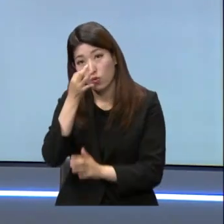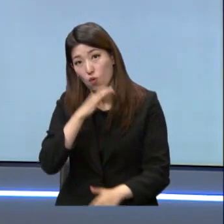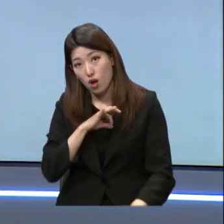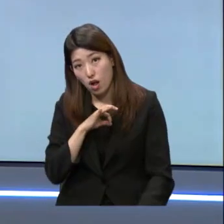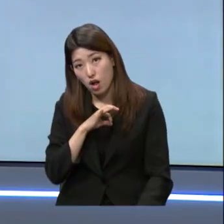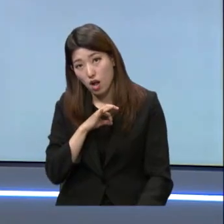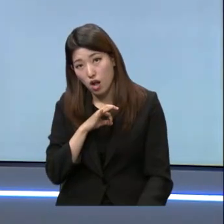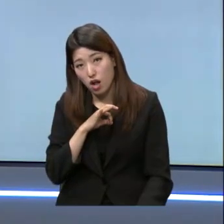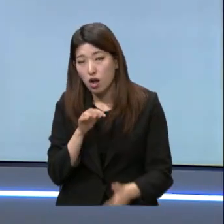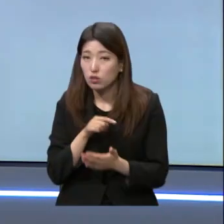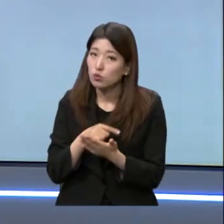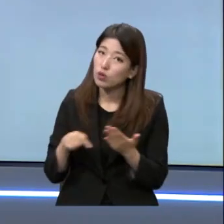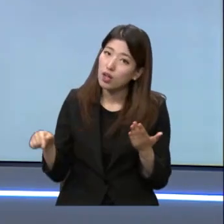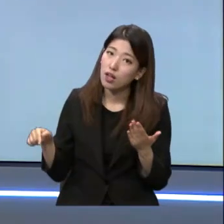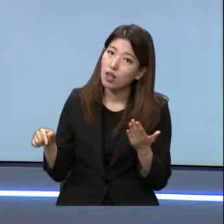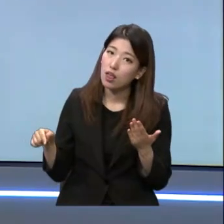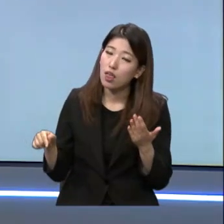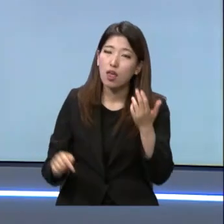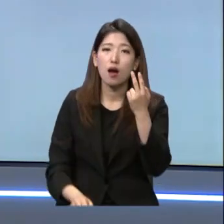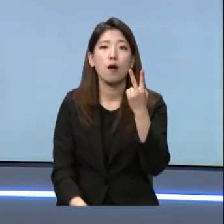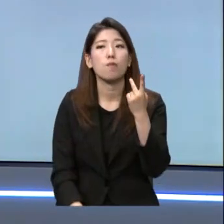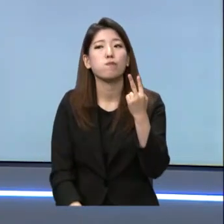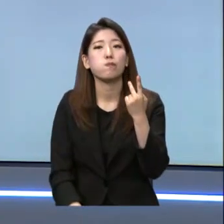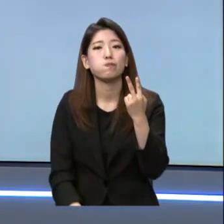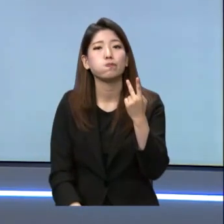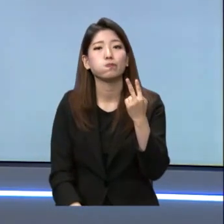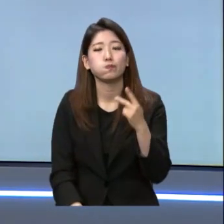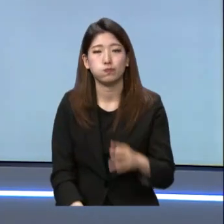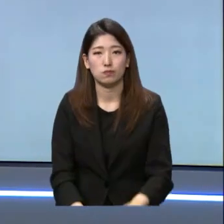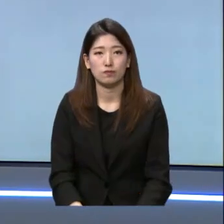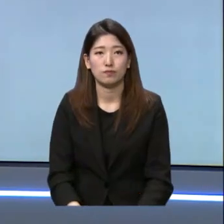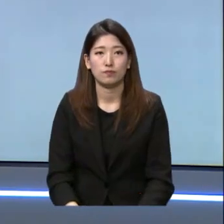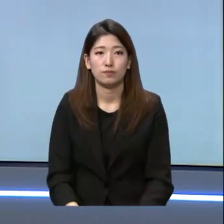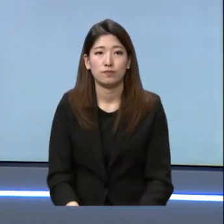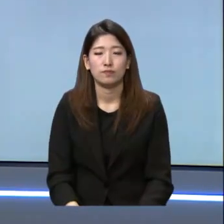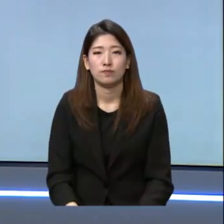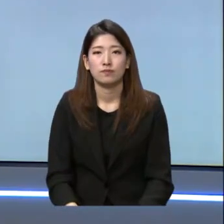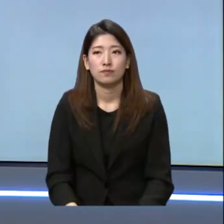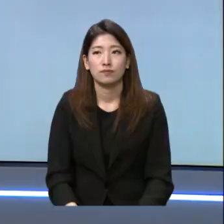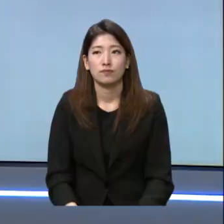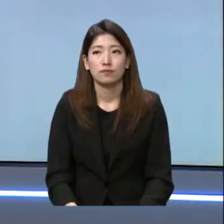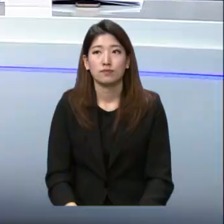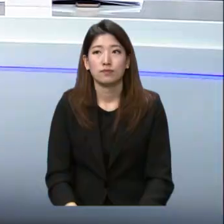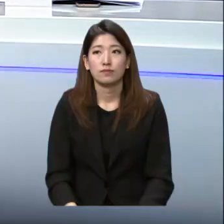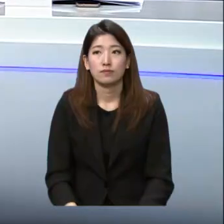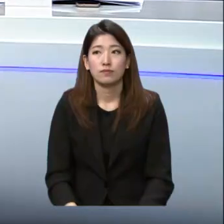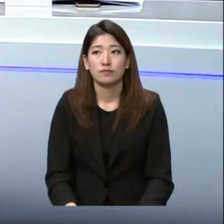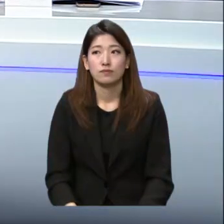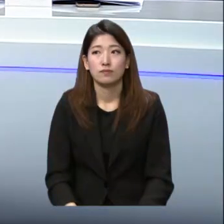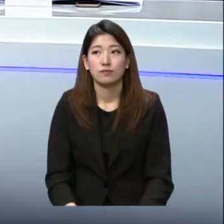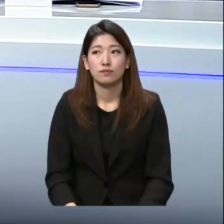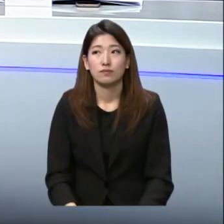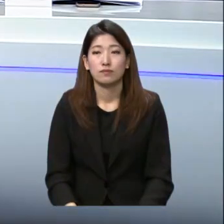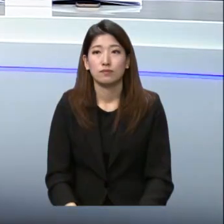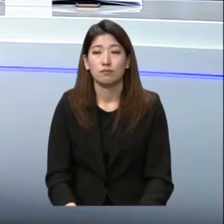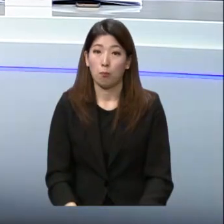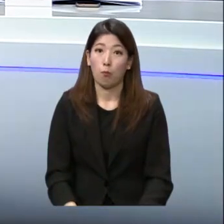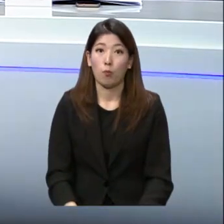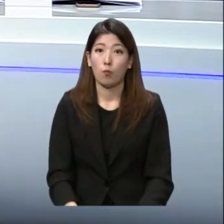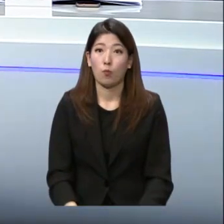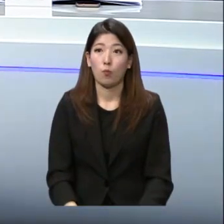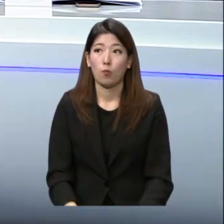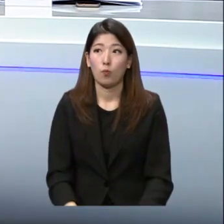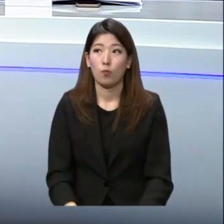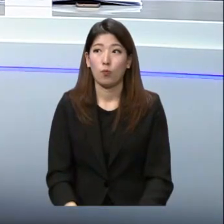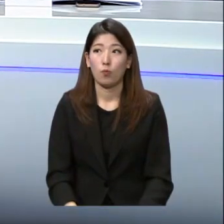5 -면 x 하나 둘 셋 네 어